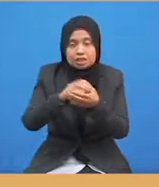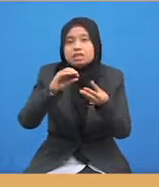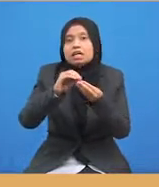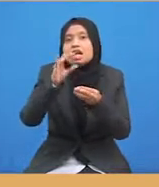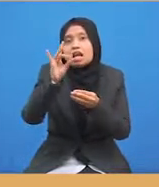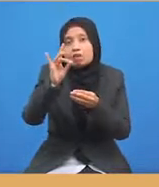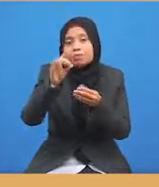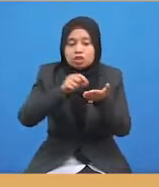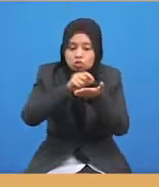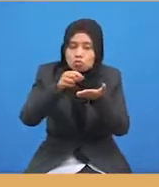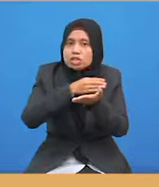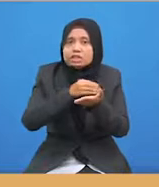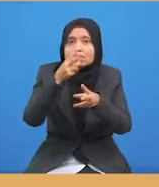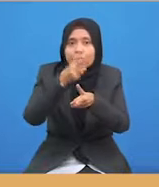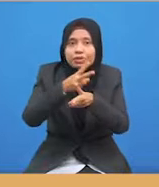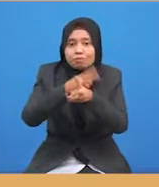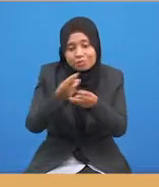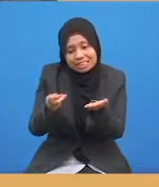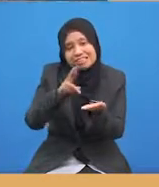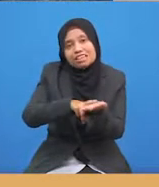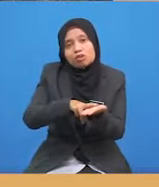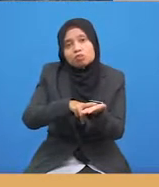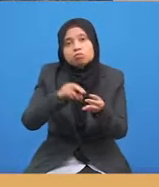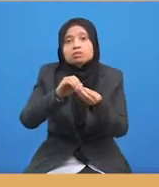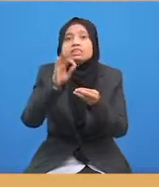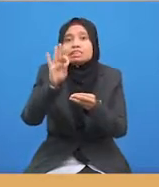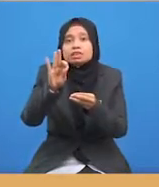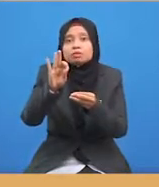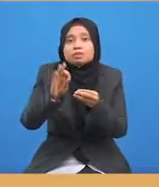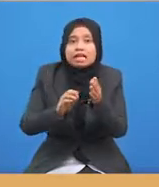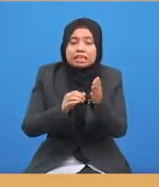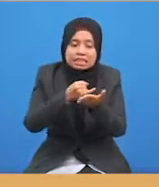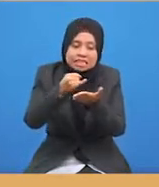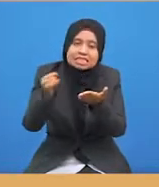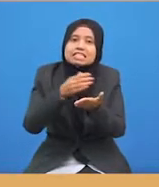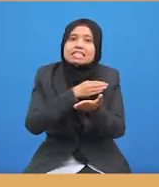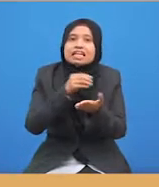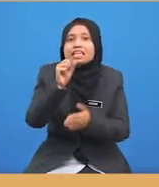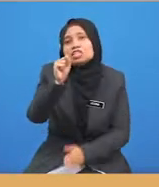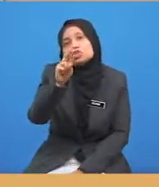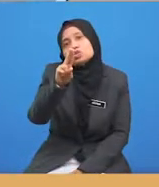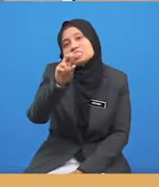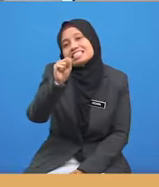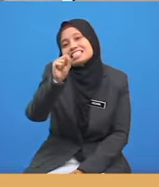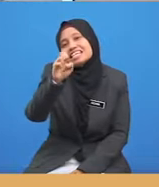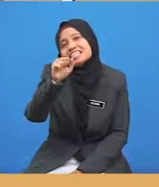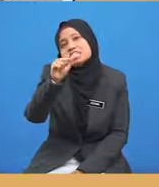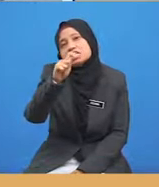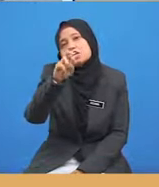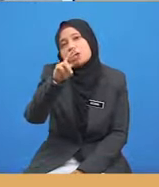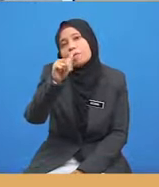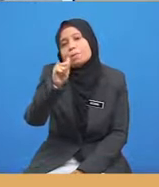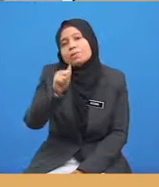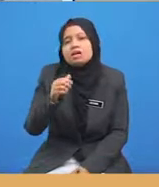8. Tulisan dan penyimpanan rekod. Dan 9. Kesenian dan kesusastraan. Ada 9